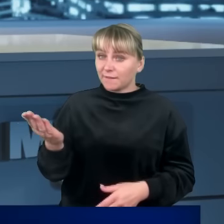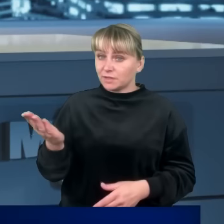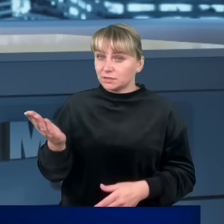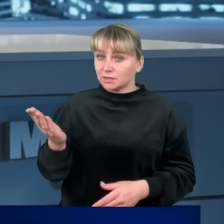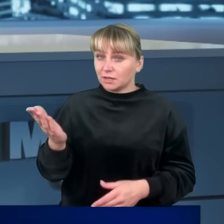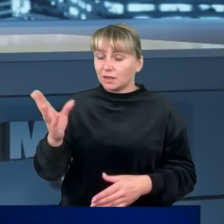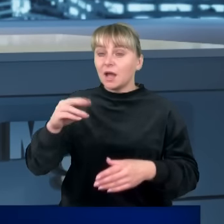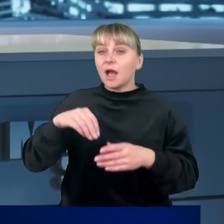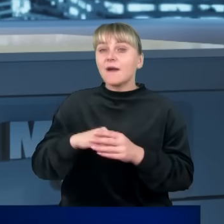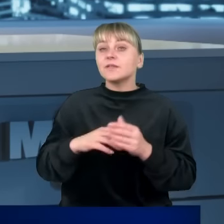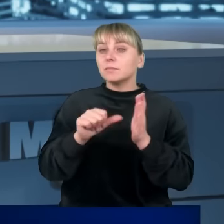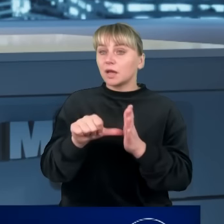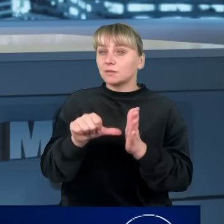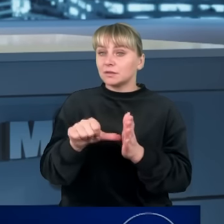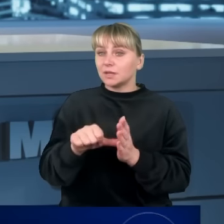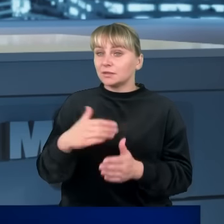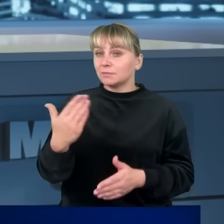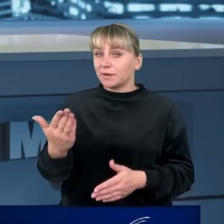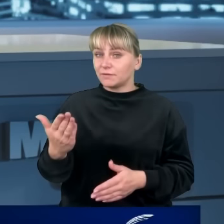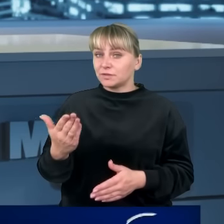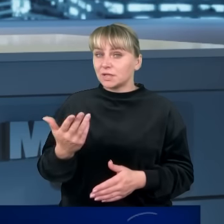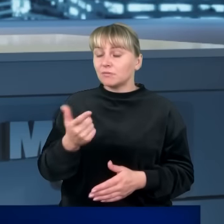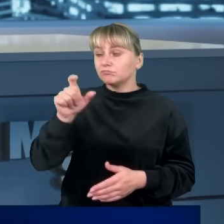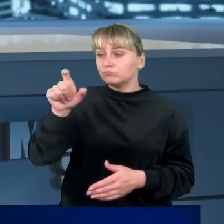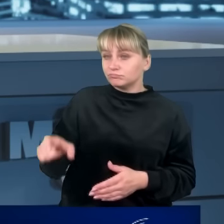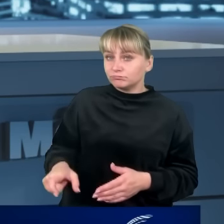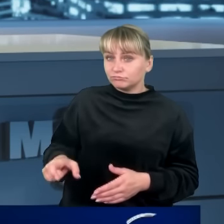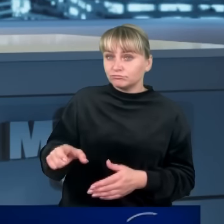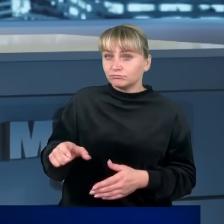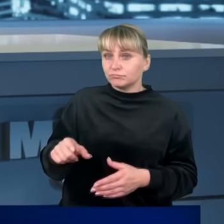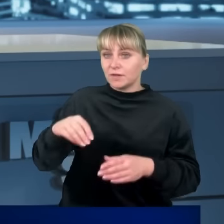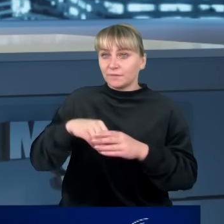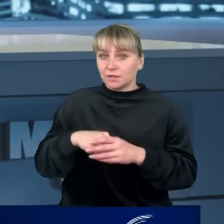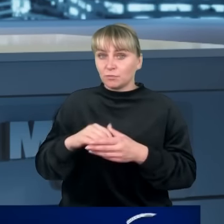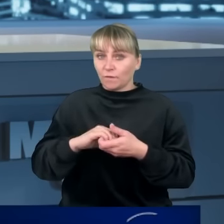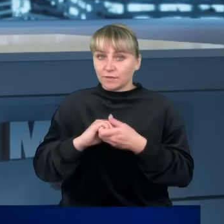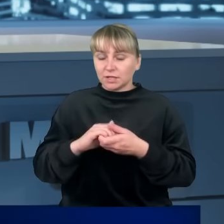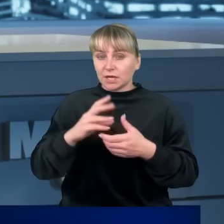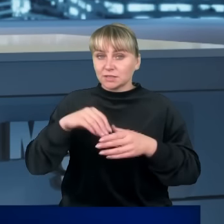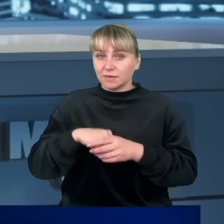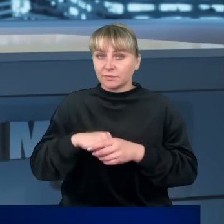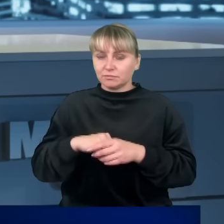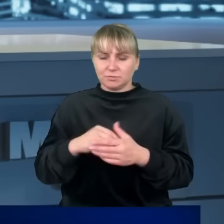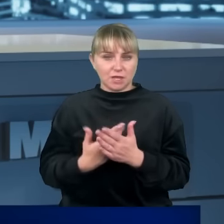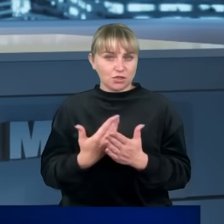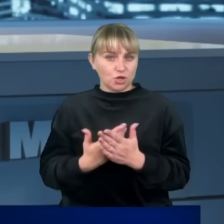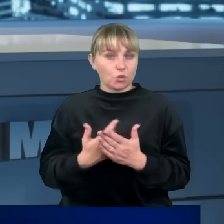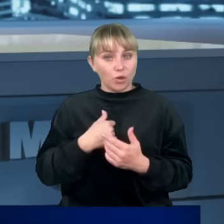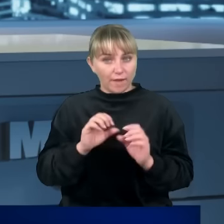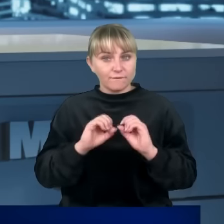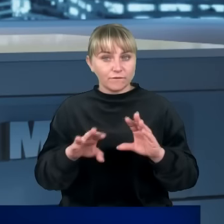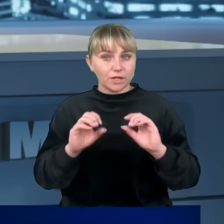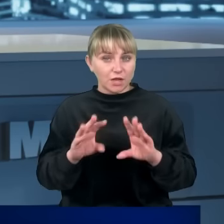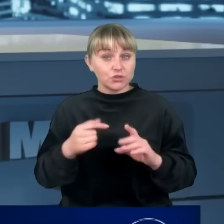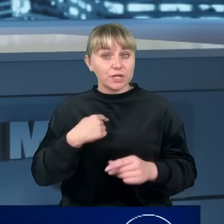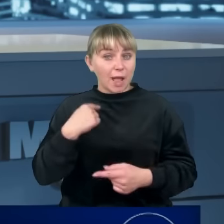kandydatem prawicy miałaby być osoba z Konfederacji? Już tłumaczę dlaczego. Bo moim